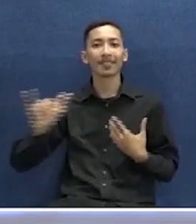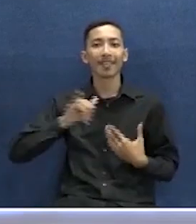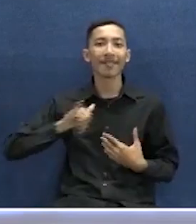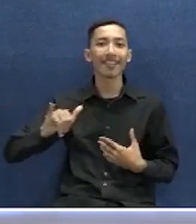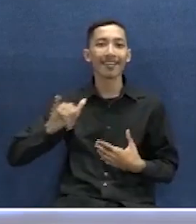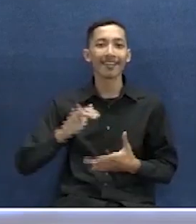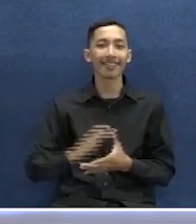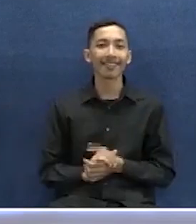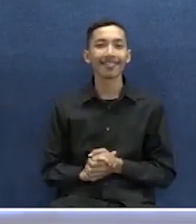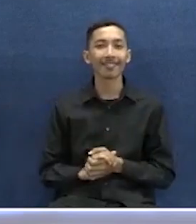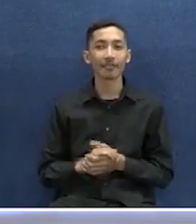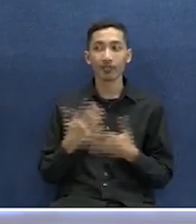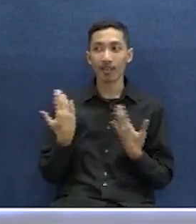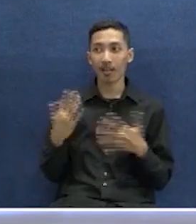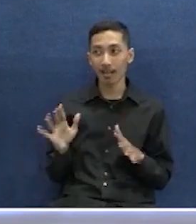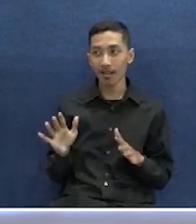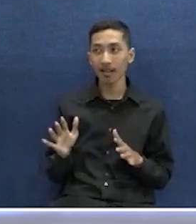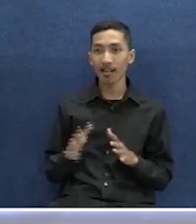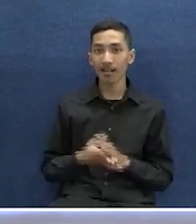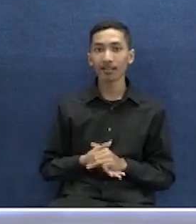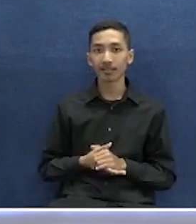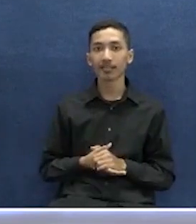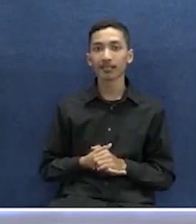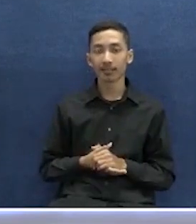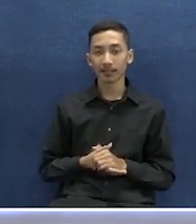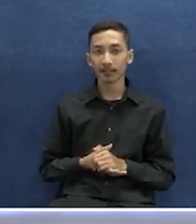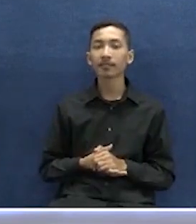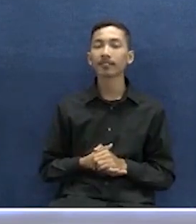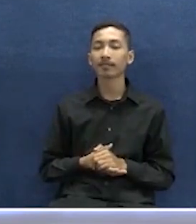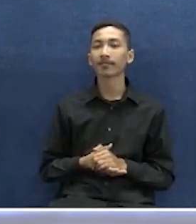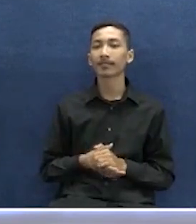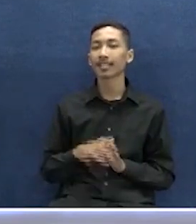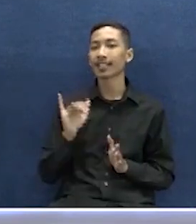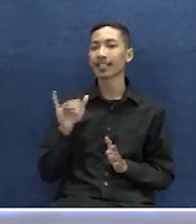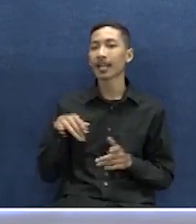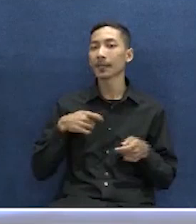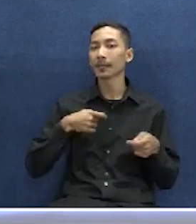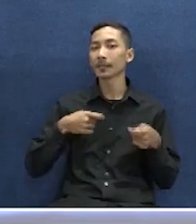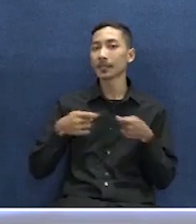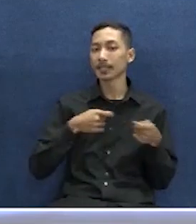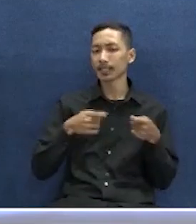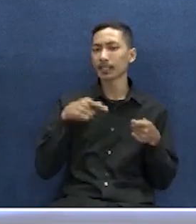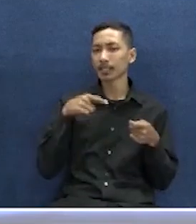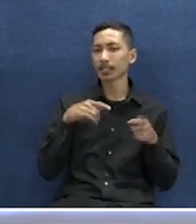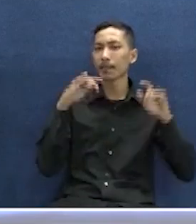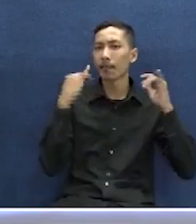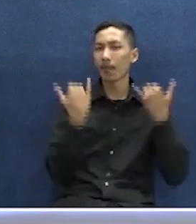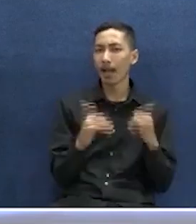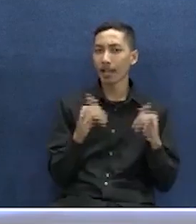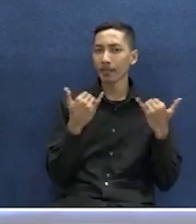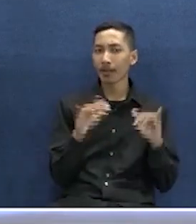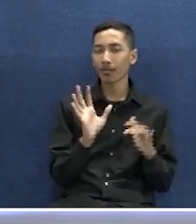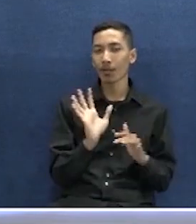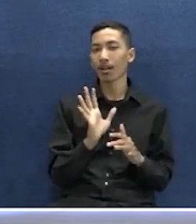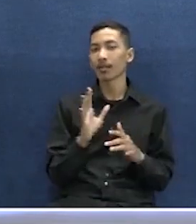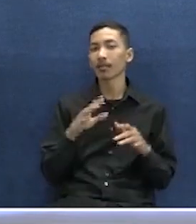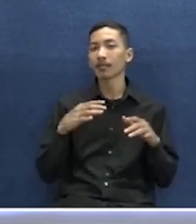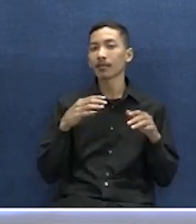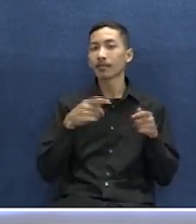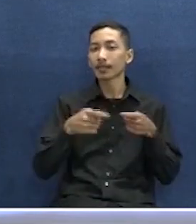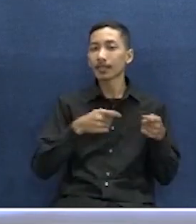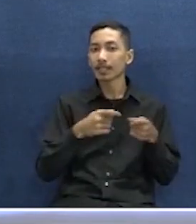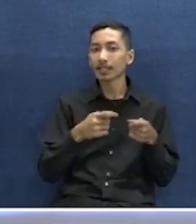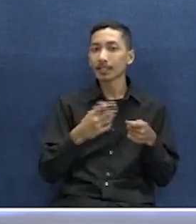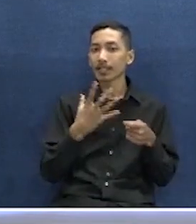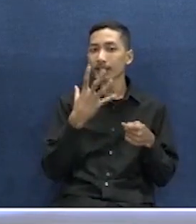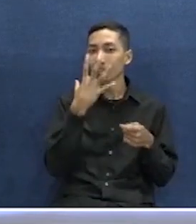bagaimana Ibu sudah puas ya jadi memang bisnis ini bukan bisnis yang main-main Bahkan adalah bisnis yang serius kalau bahasa Inggrisnya no